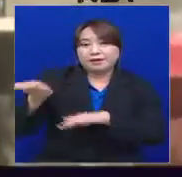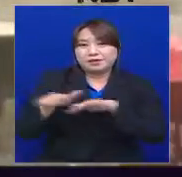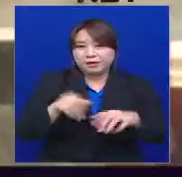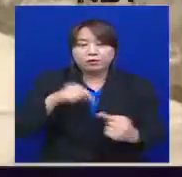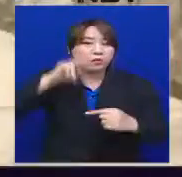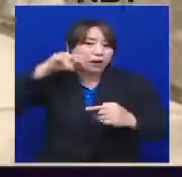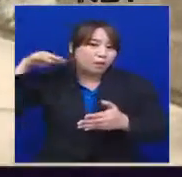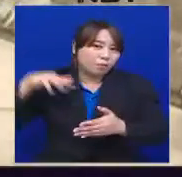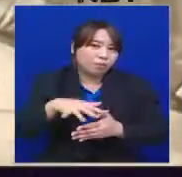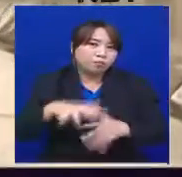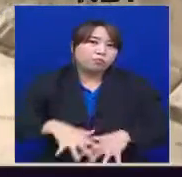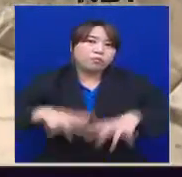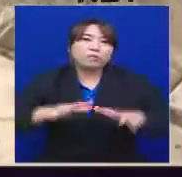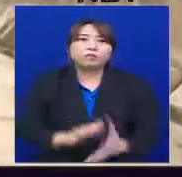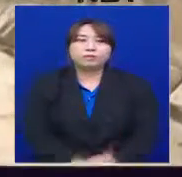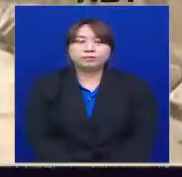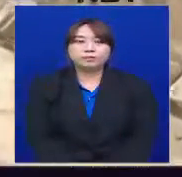ช่วงที่มีน้ำหลัก